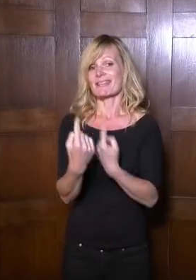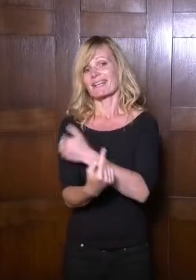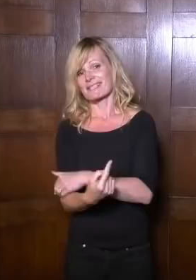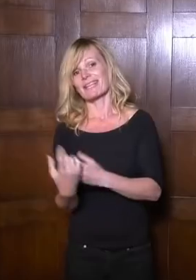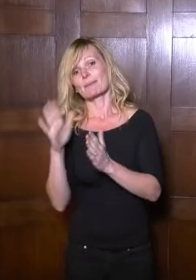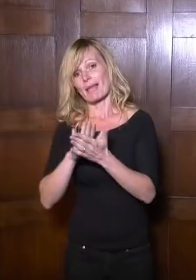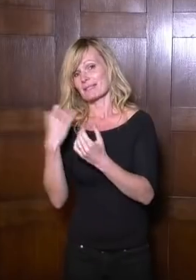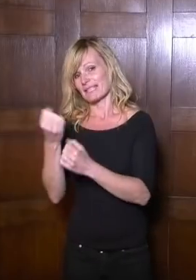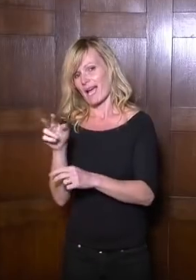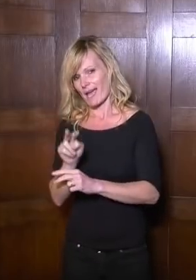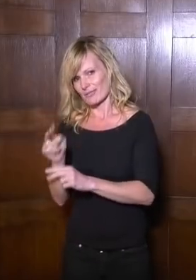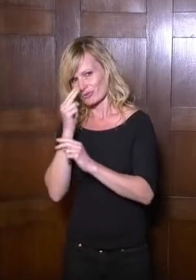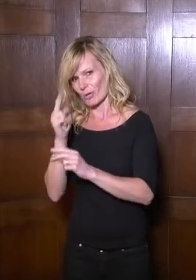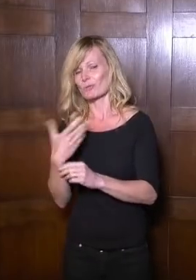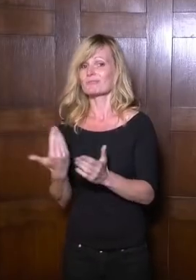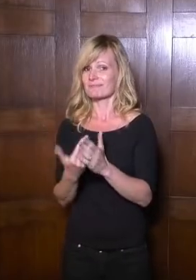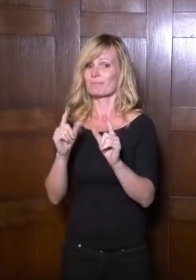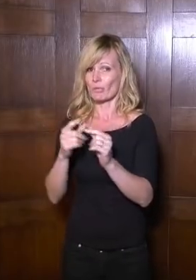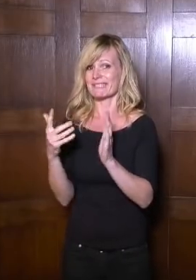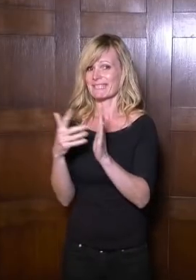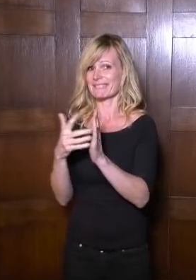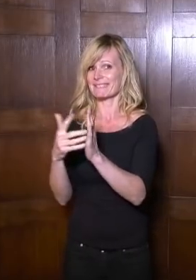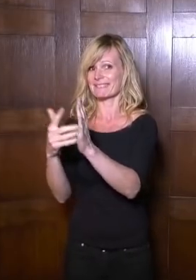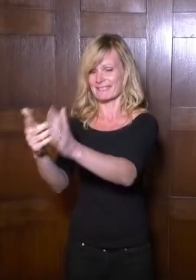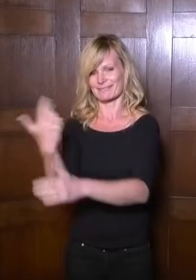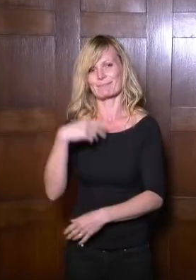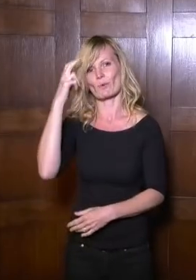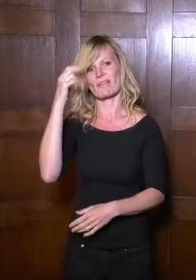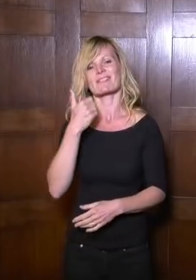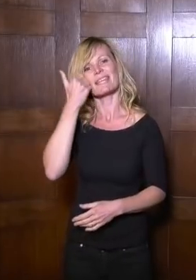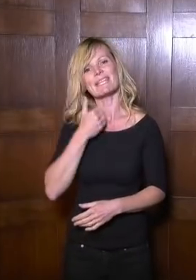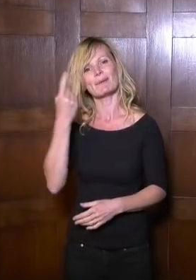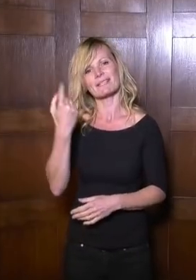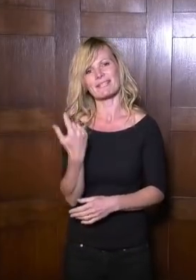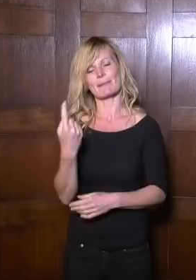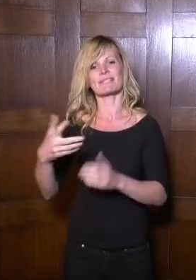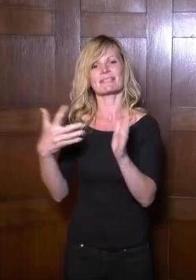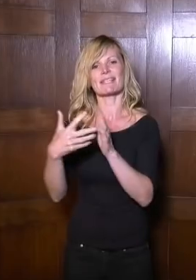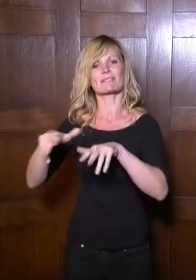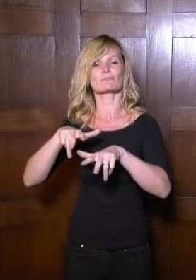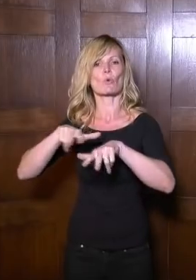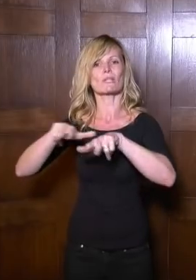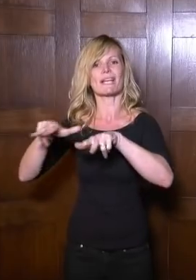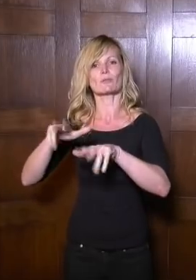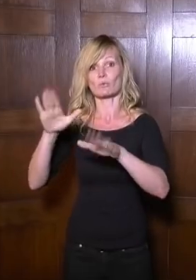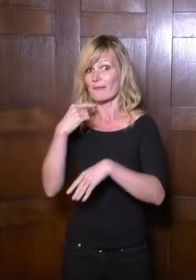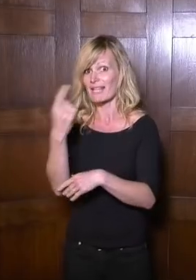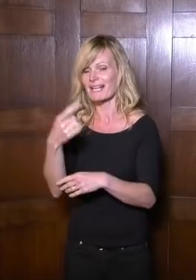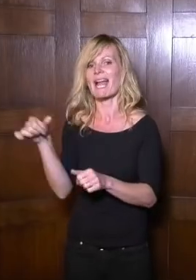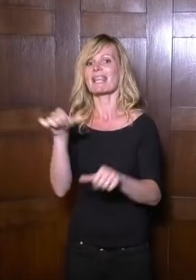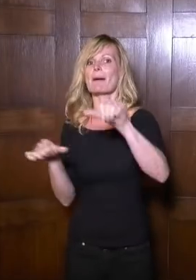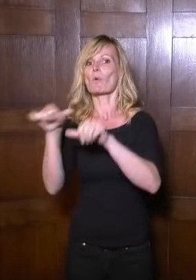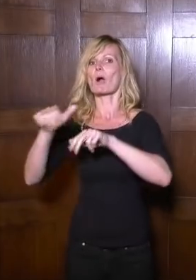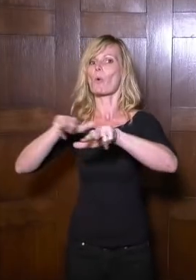andere. Und dazu gehört Testen, Testen, Testen. Das werden wir tun. Professor Liebert ist einer unserer Testkoordinatoren, wenn ich das so sagen darf,